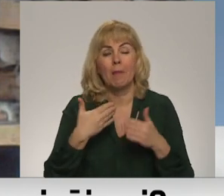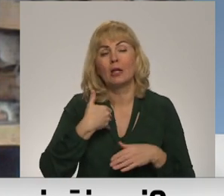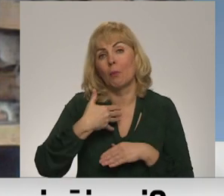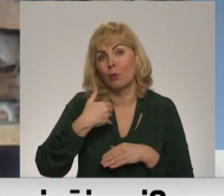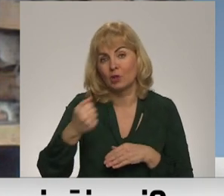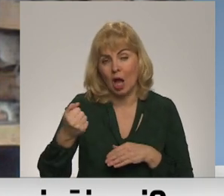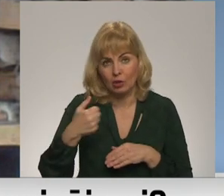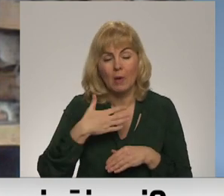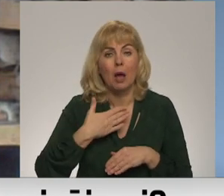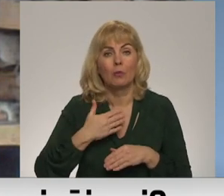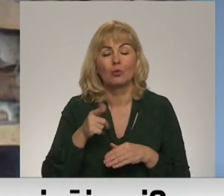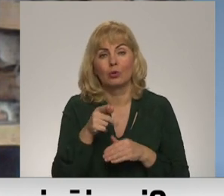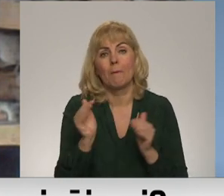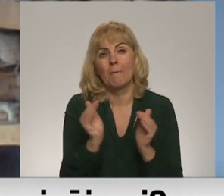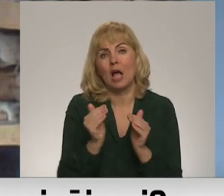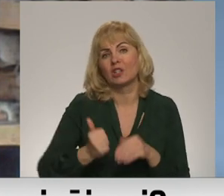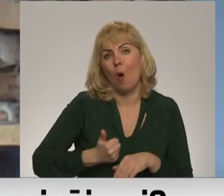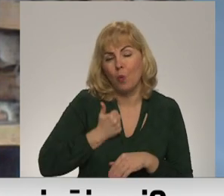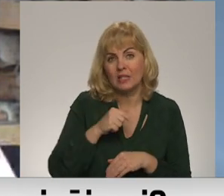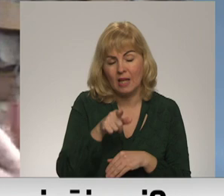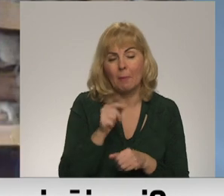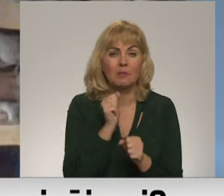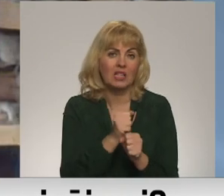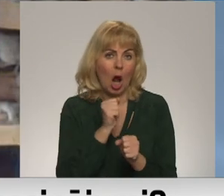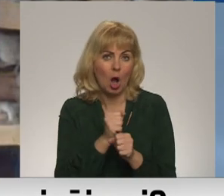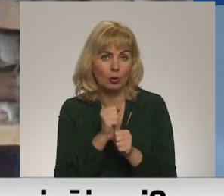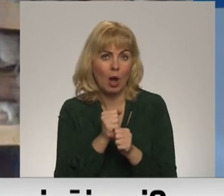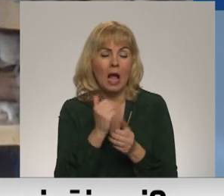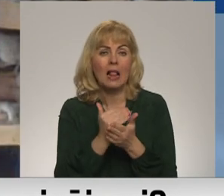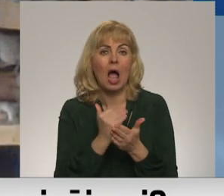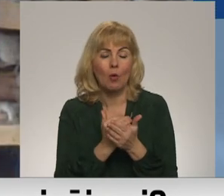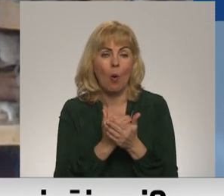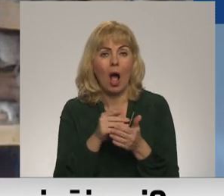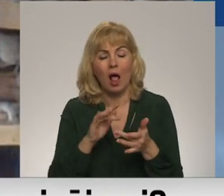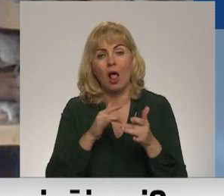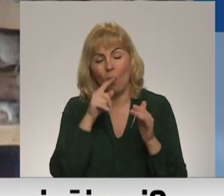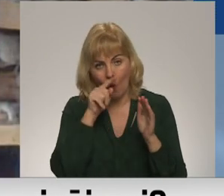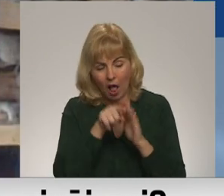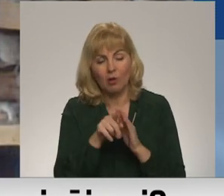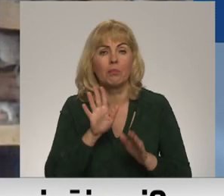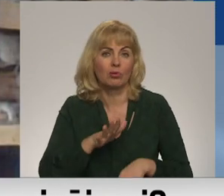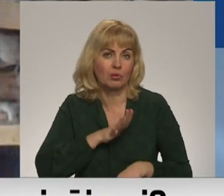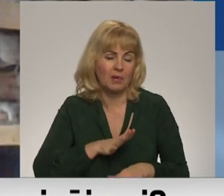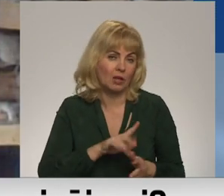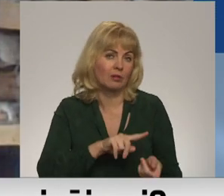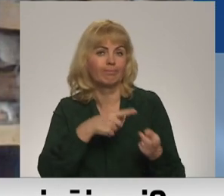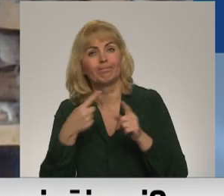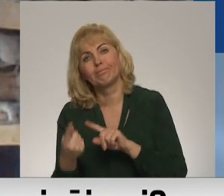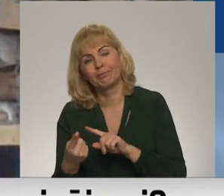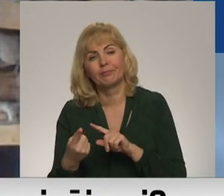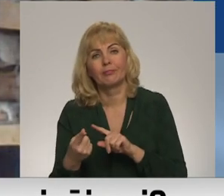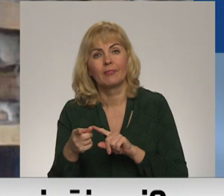arī mans uzņēmums, kas strādā ar nu, teiksim, tādu legālo hakošanu, mēs arī būtu spiesti pāriet uz tādu ļoti, nu,